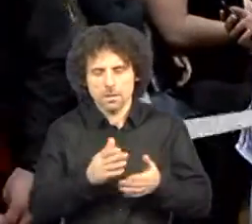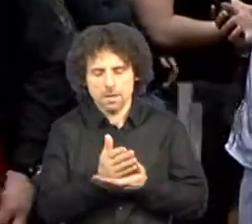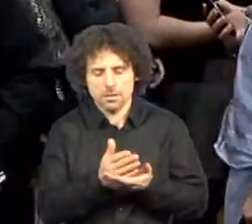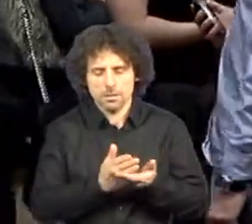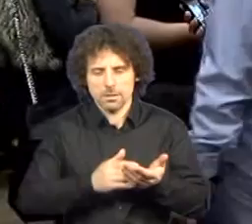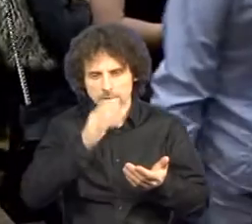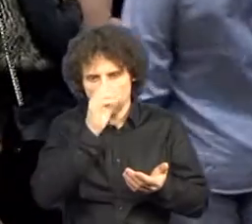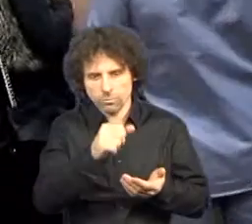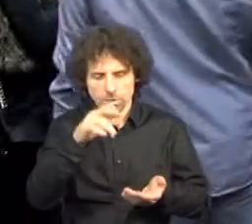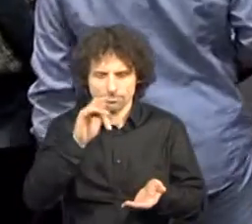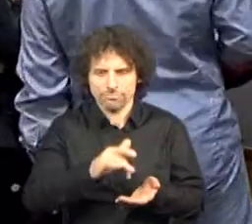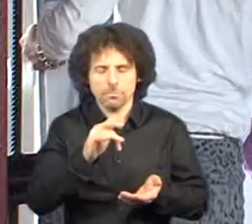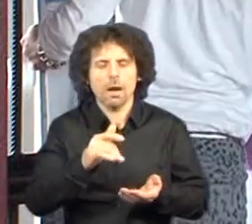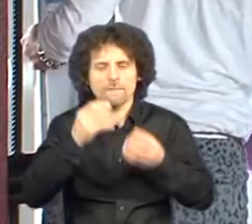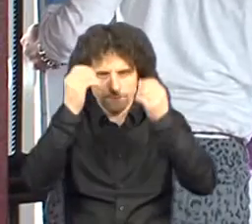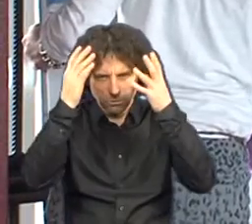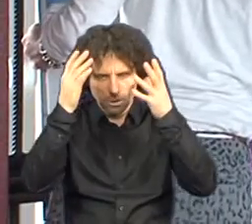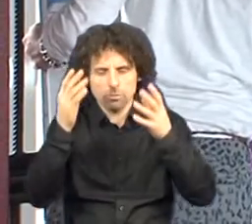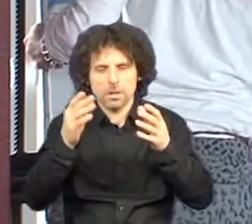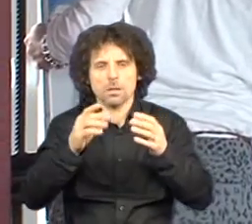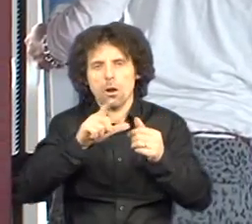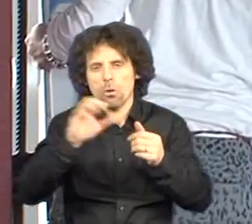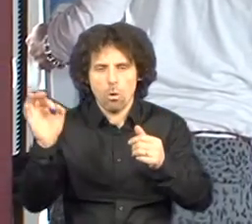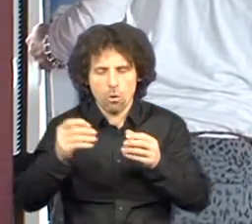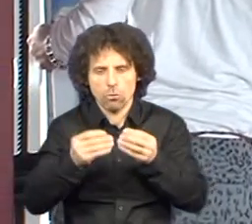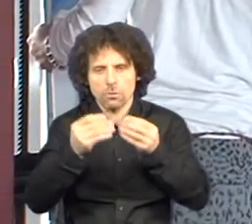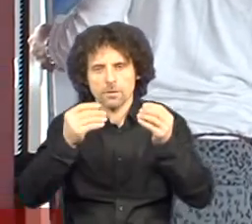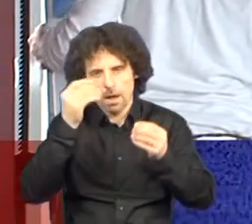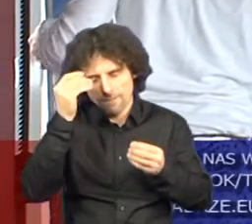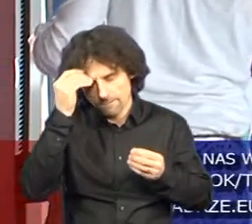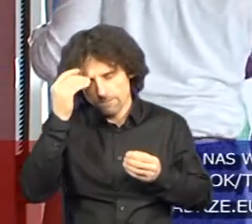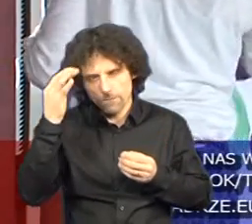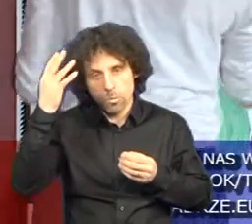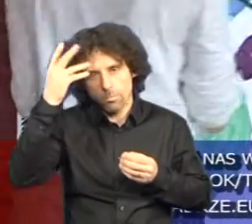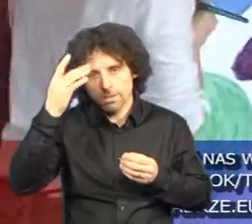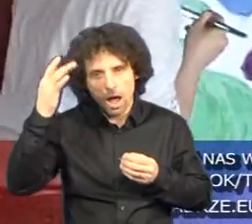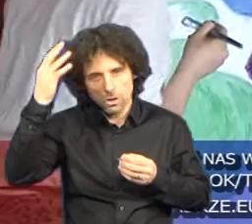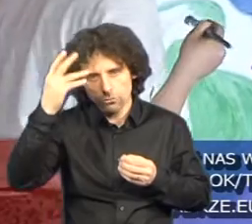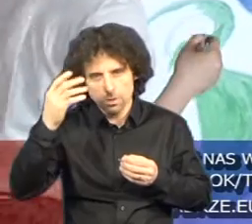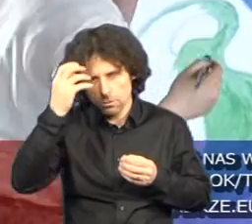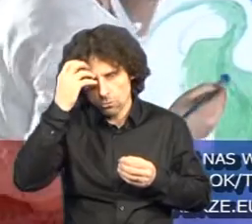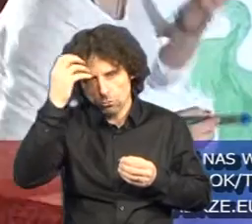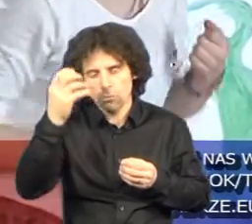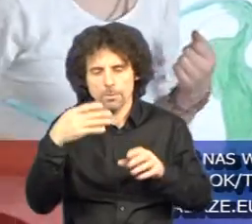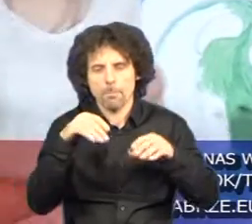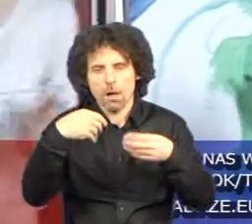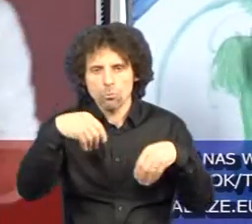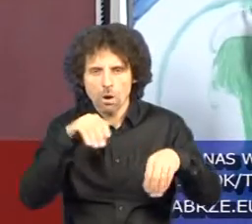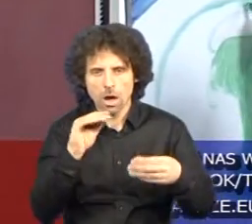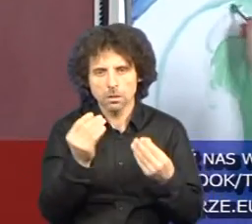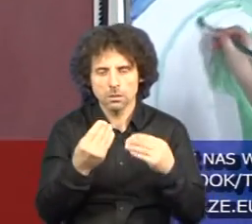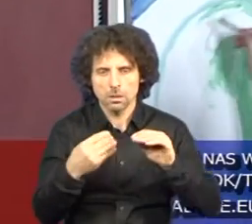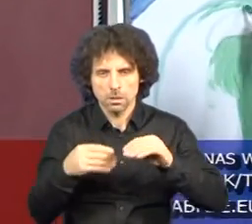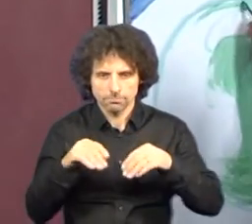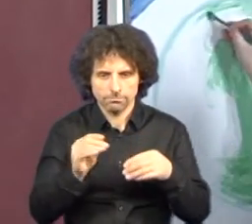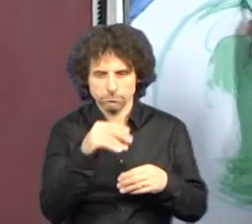młodzież może zdobyć wykształcenie ogólne, ale przede wszystkim może rozwijać wyobraźnię, kreatywność i zdolności manualne. Jak poznaję ludzi z